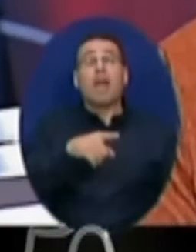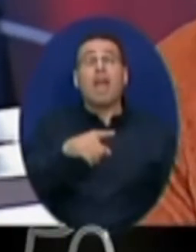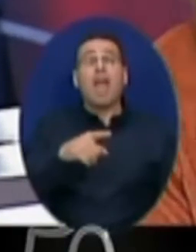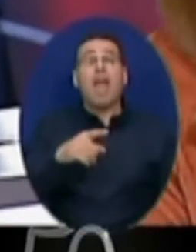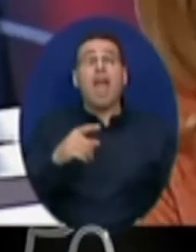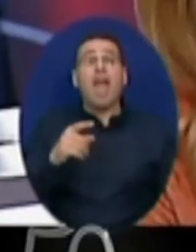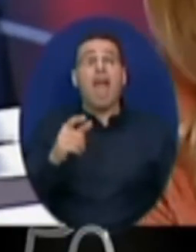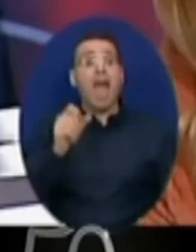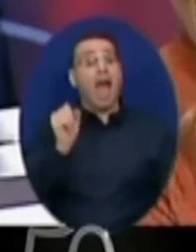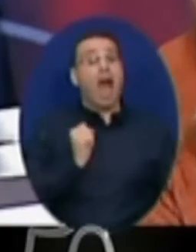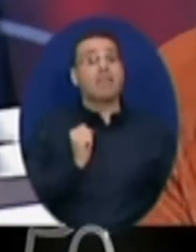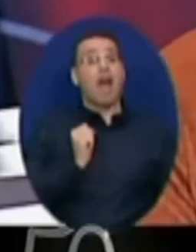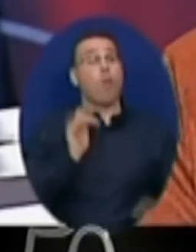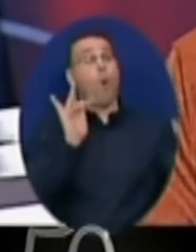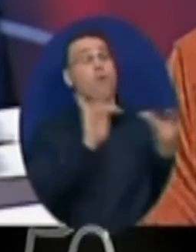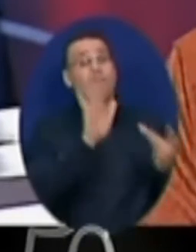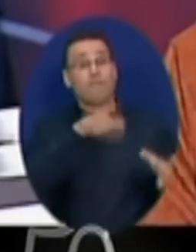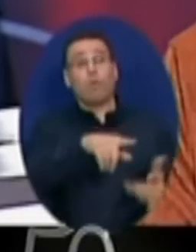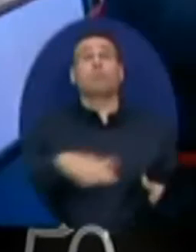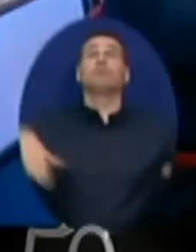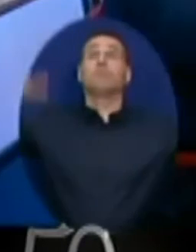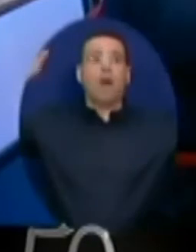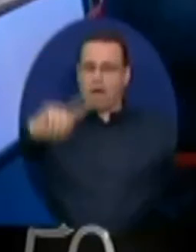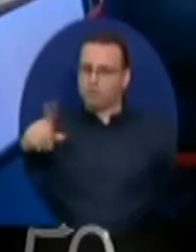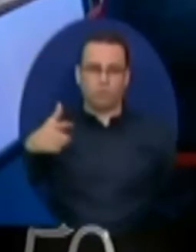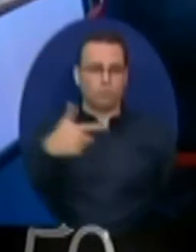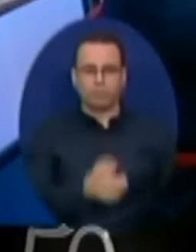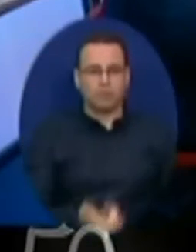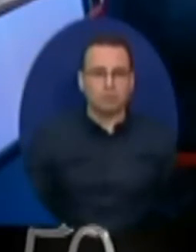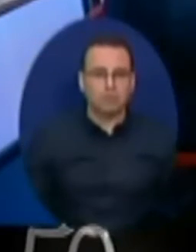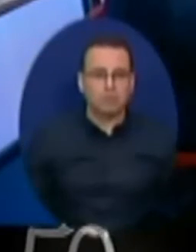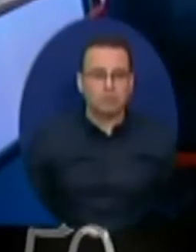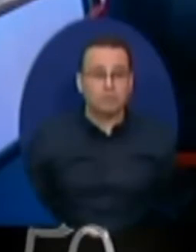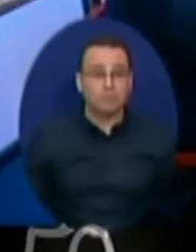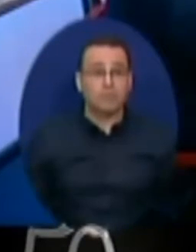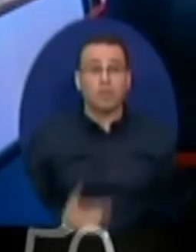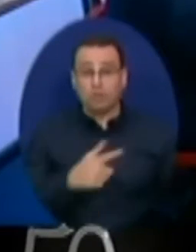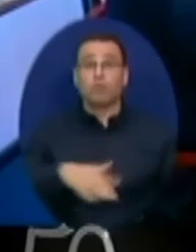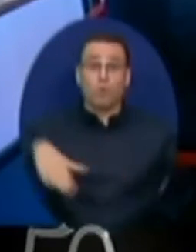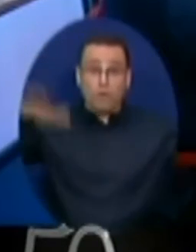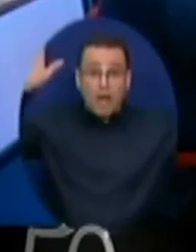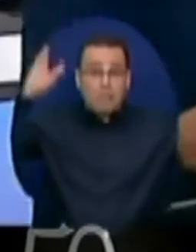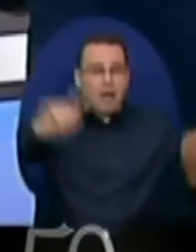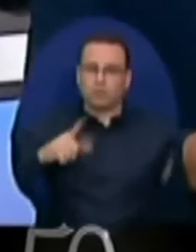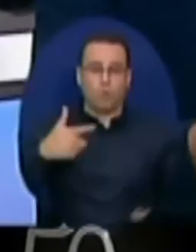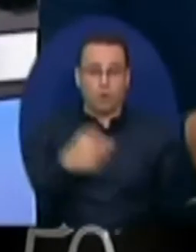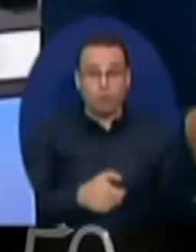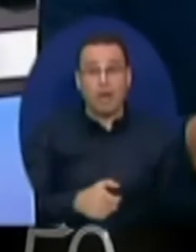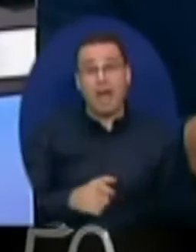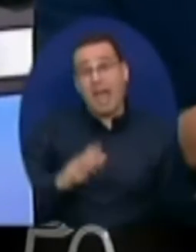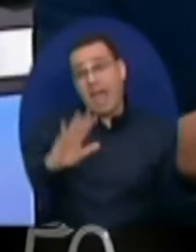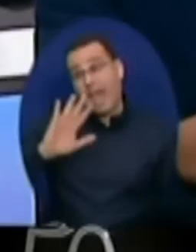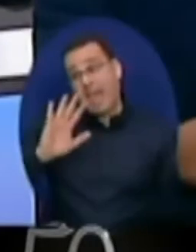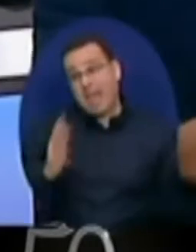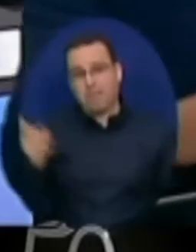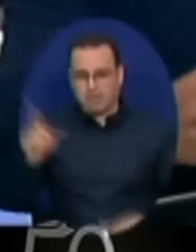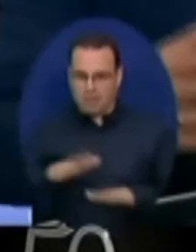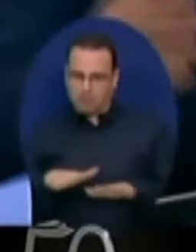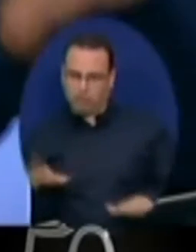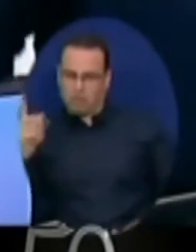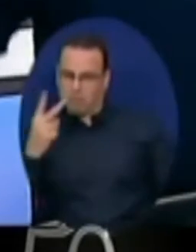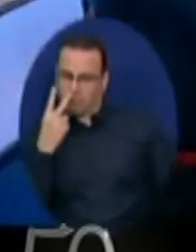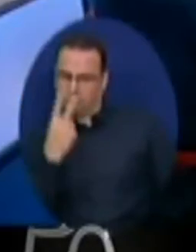אסור, אלא אם אסור לבצע ירי, אלא אם הוא עדיין מהווה סכנה. כשהוא מרים ידיים. עכשיו, אם אתה בשטח